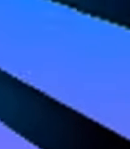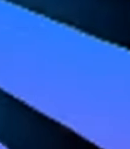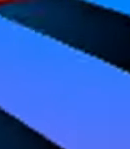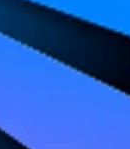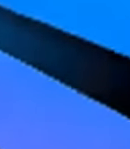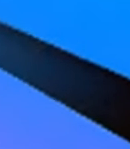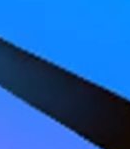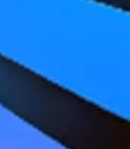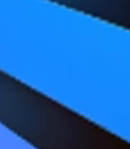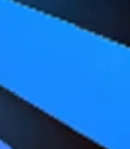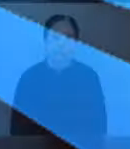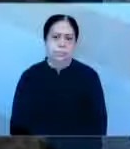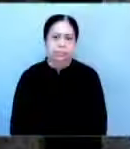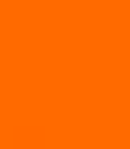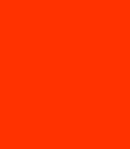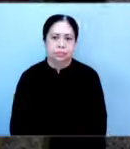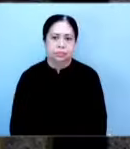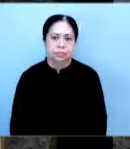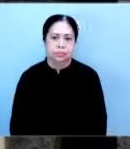kap